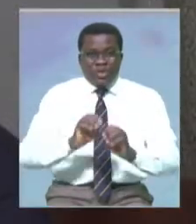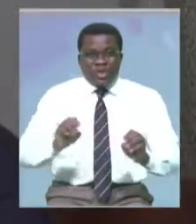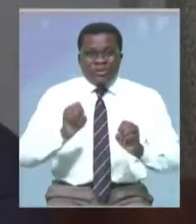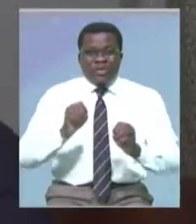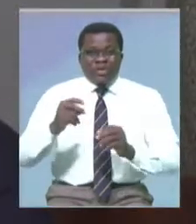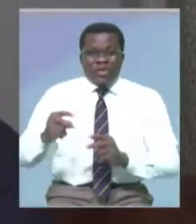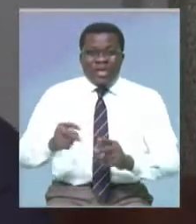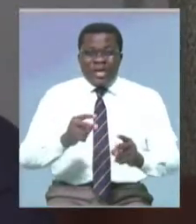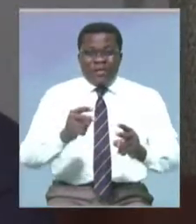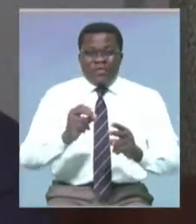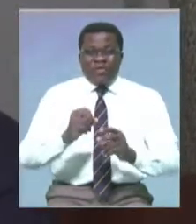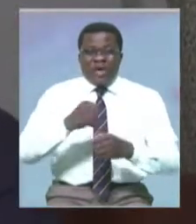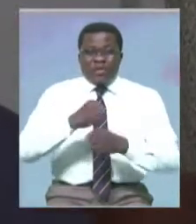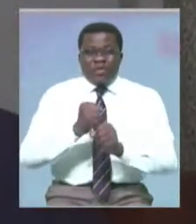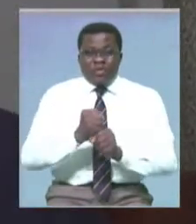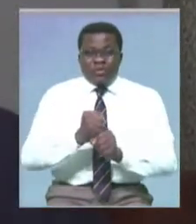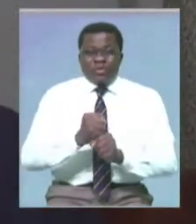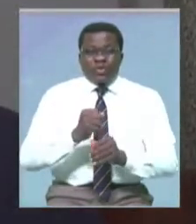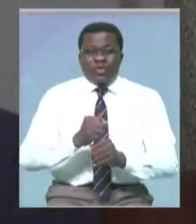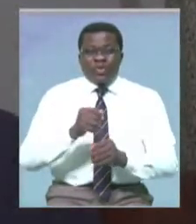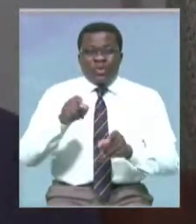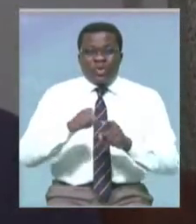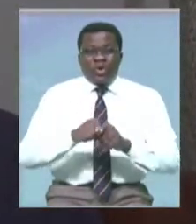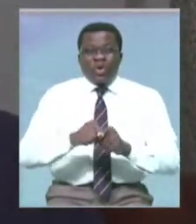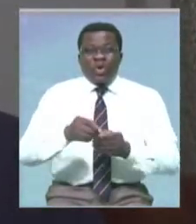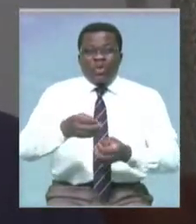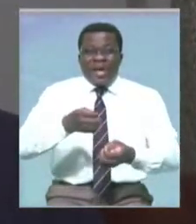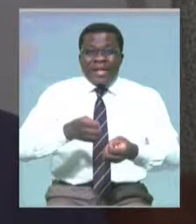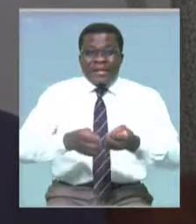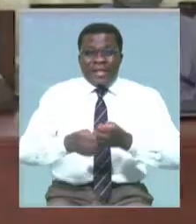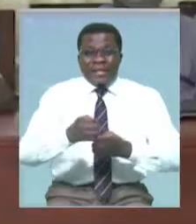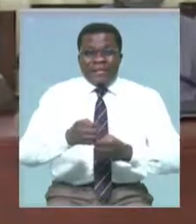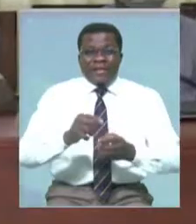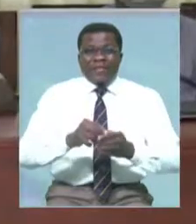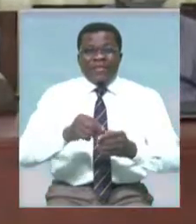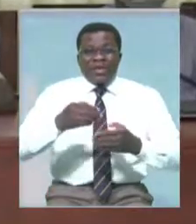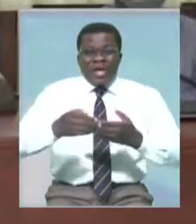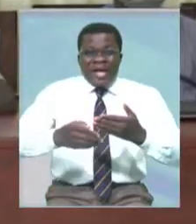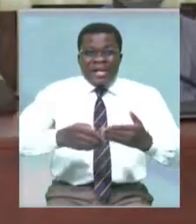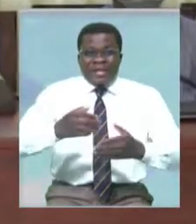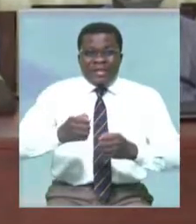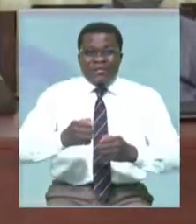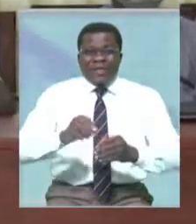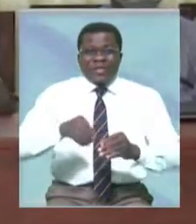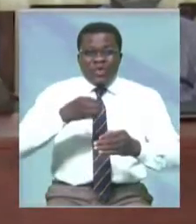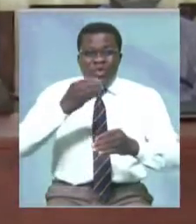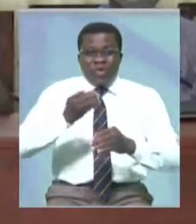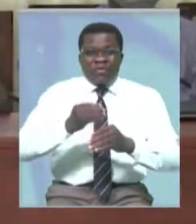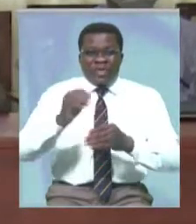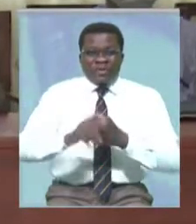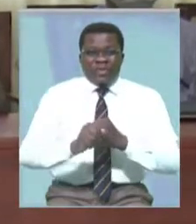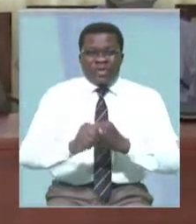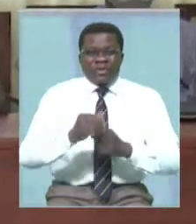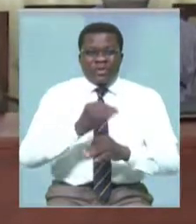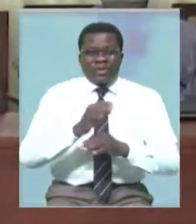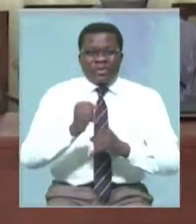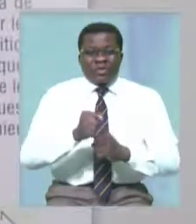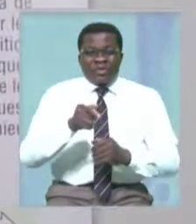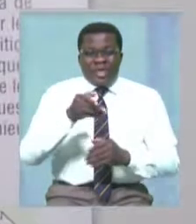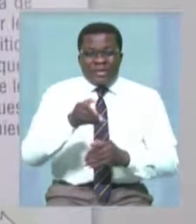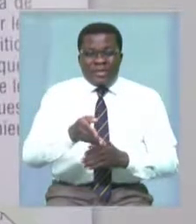voies de production agroécologique comme alternative à l'intensification conventionnelle. Le dispositif